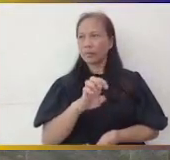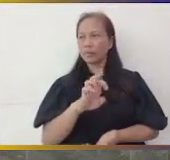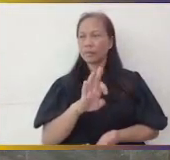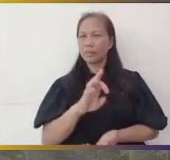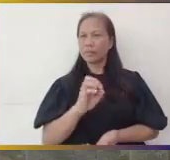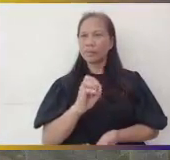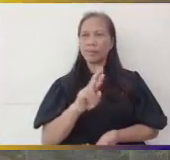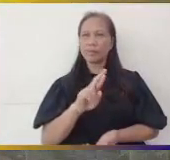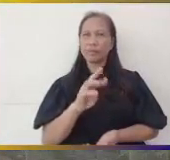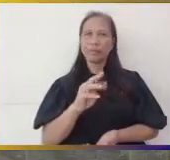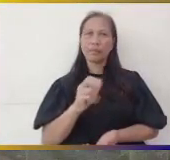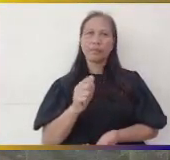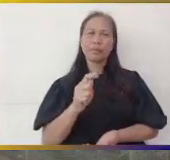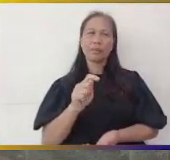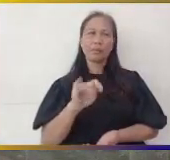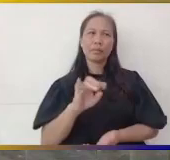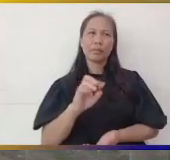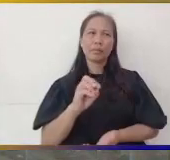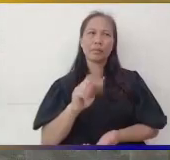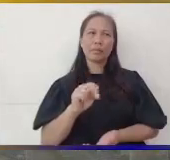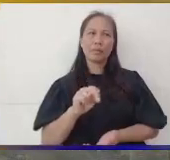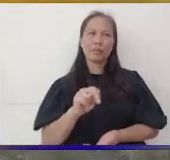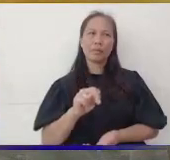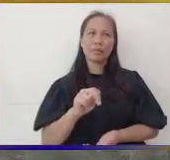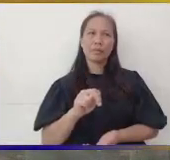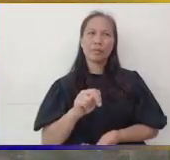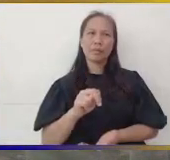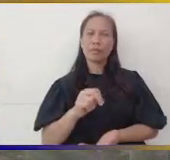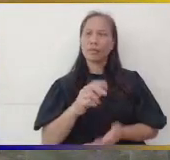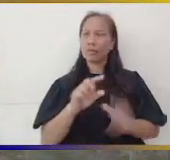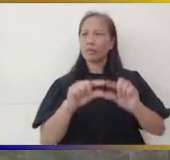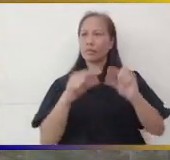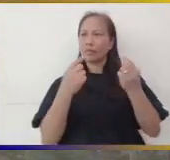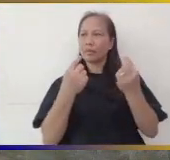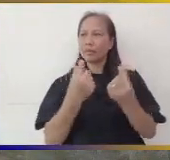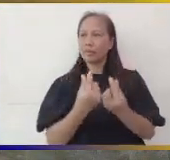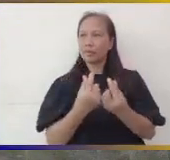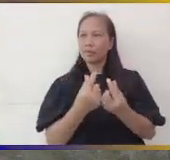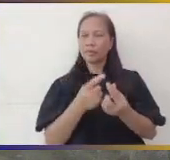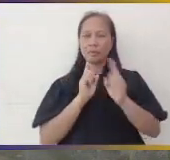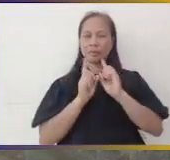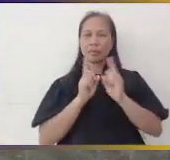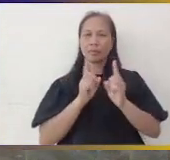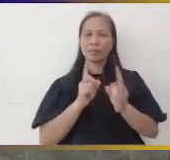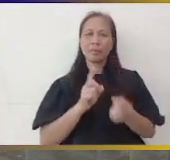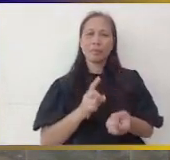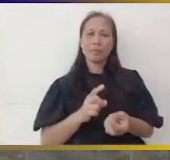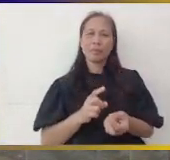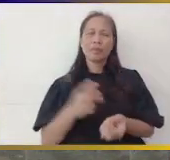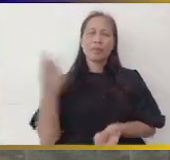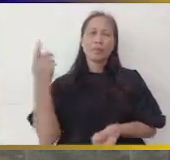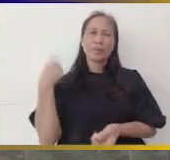far as the preformation stage is concerned meron na rin po ditong mga kinikilalang